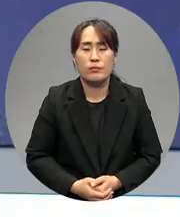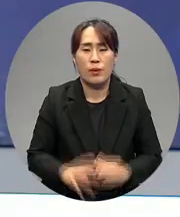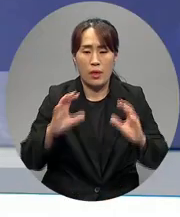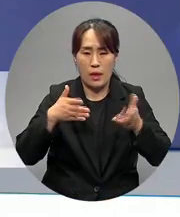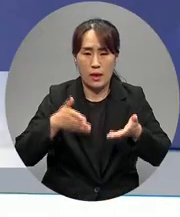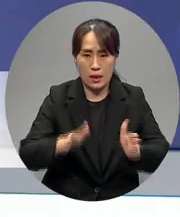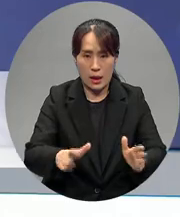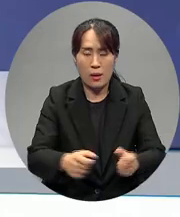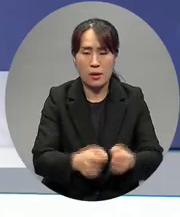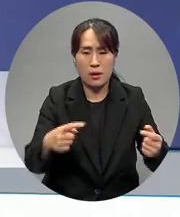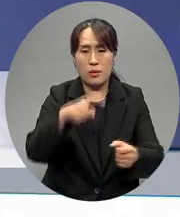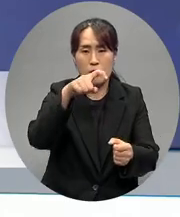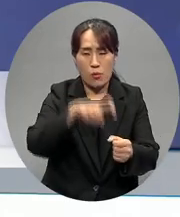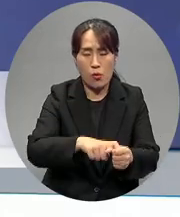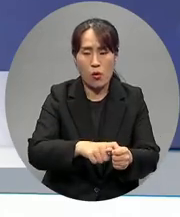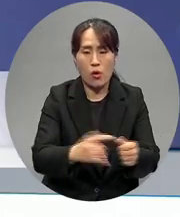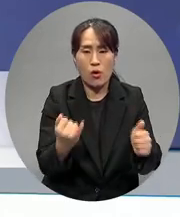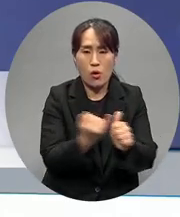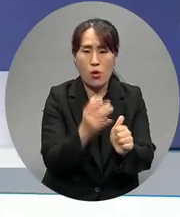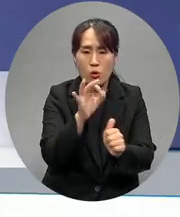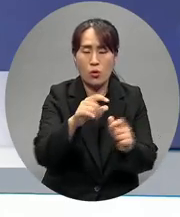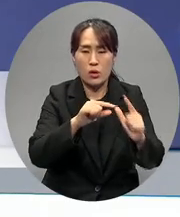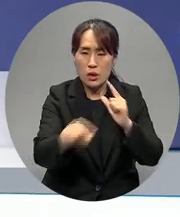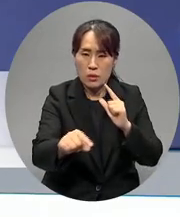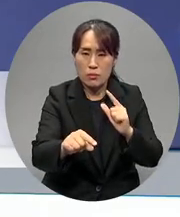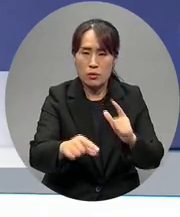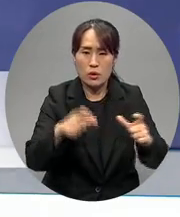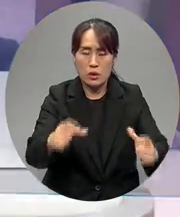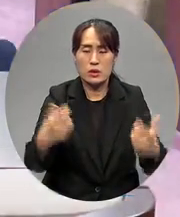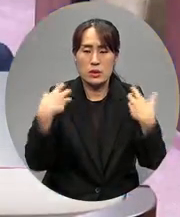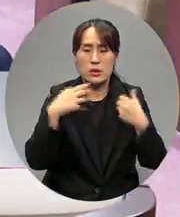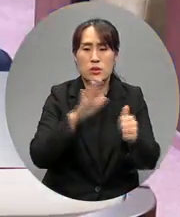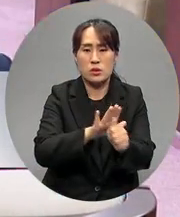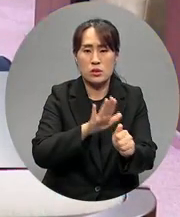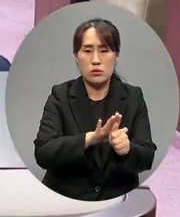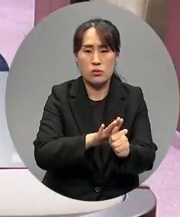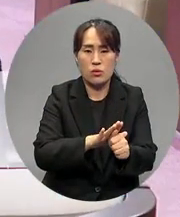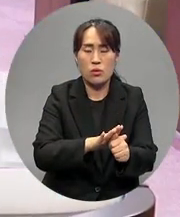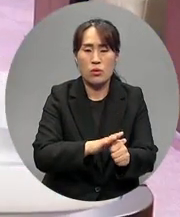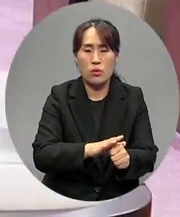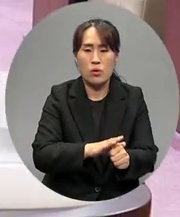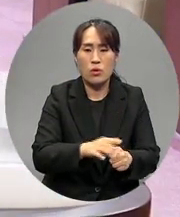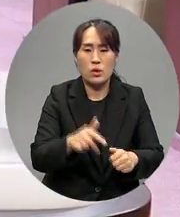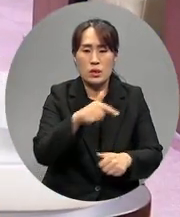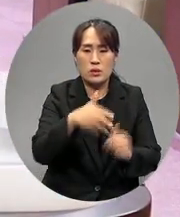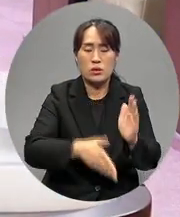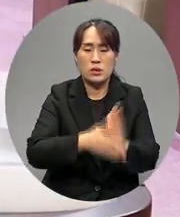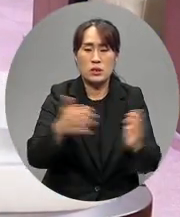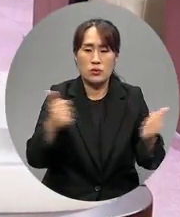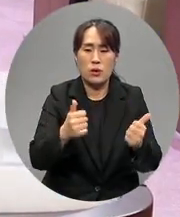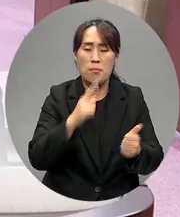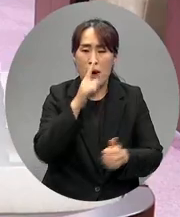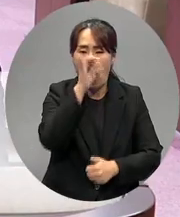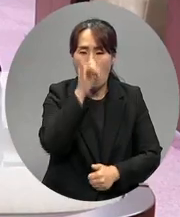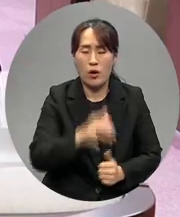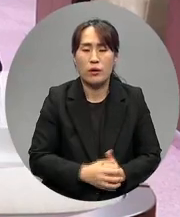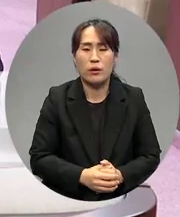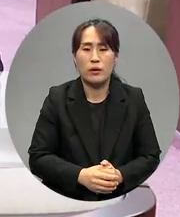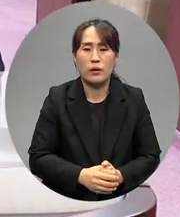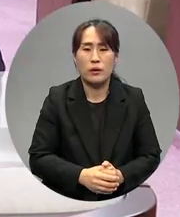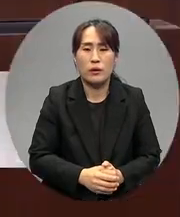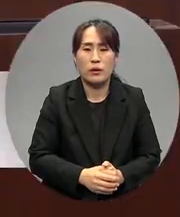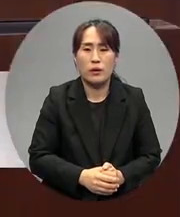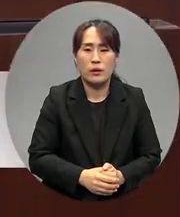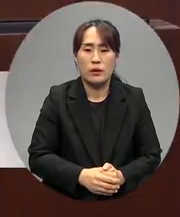저출산 문제 해결을 위해 결혼식 비용 일부를 자치단체가 지원하자는 주장이 제천시의회에서 나왔습니다.